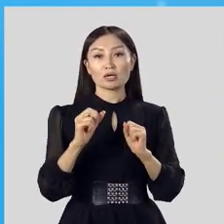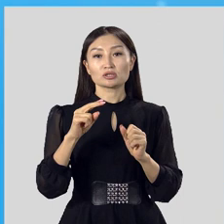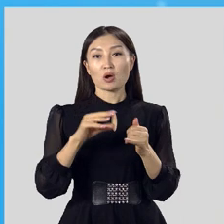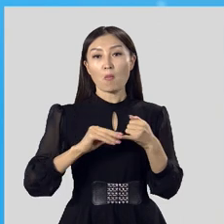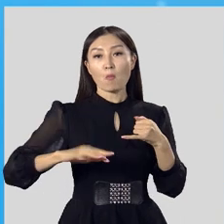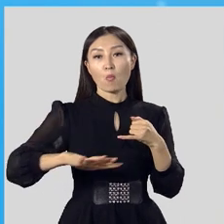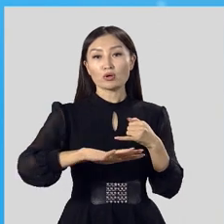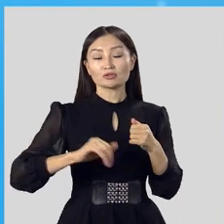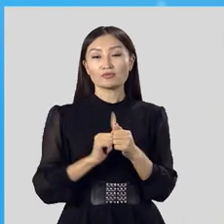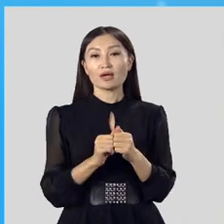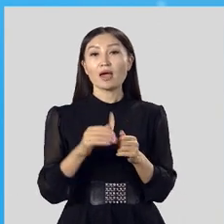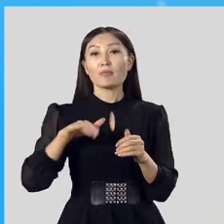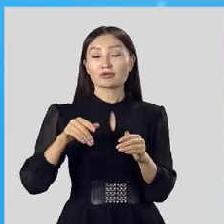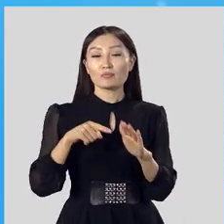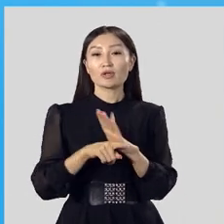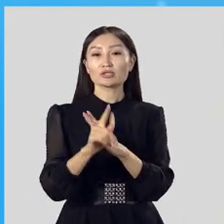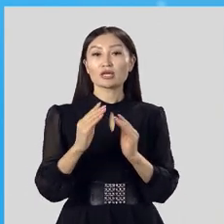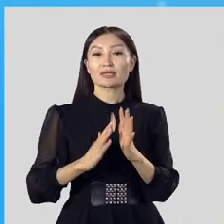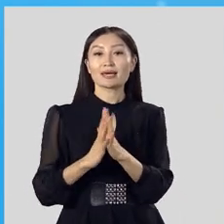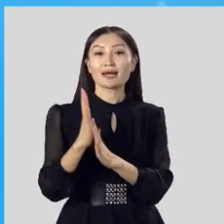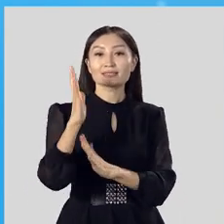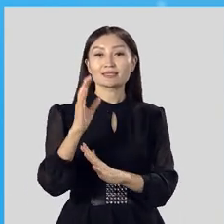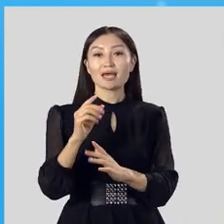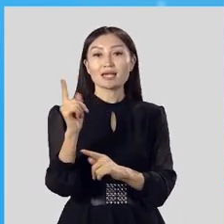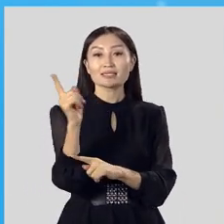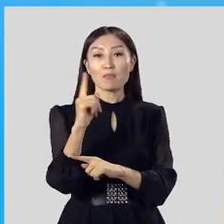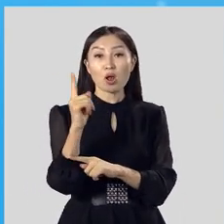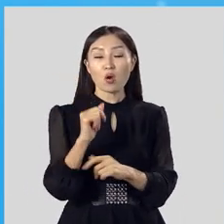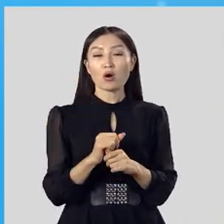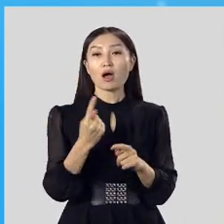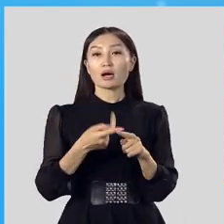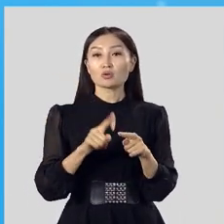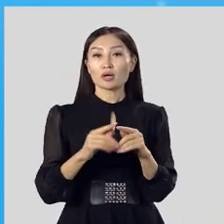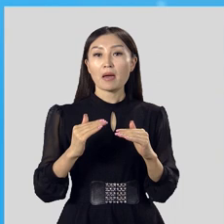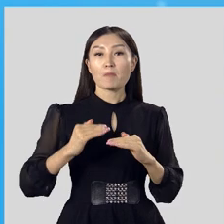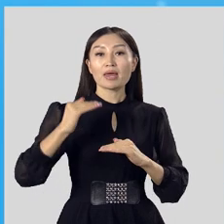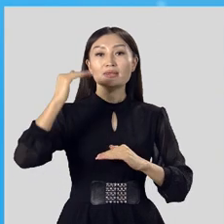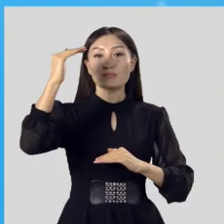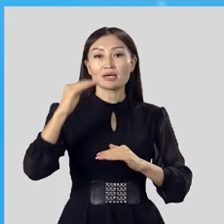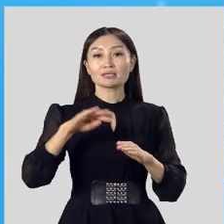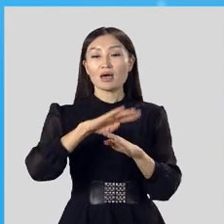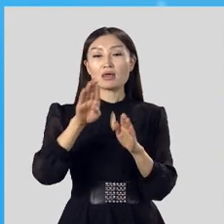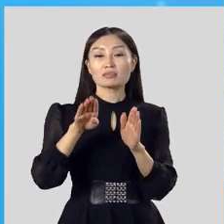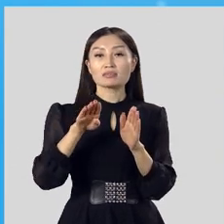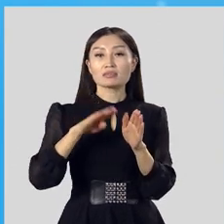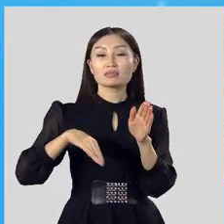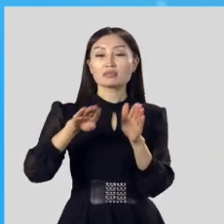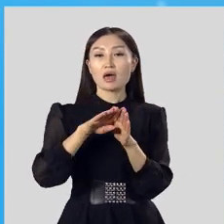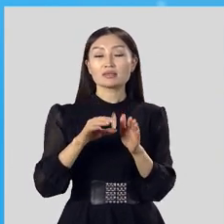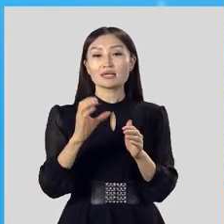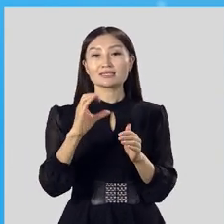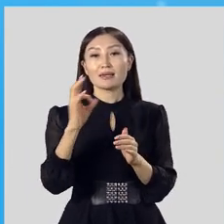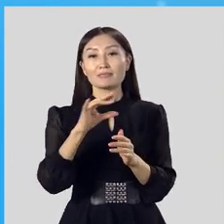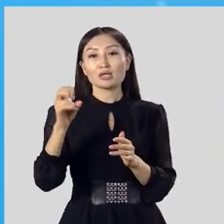почве. Затем начинает расти зародышевый стебелек, который поднимает над поверхностью почвы